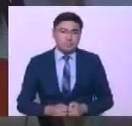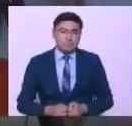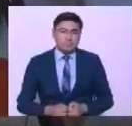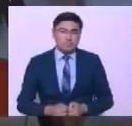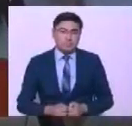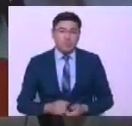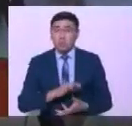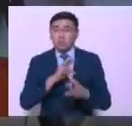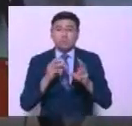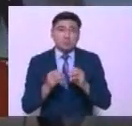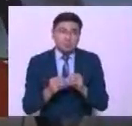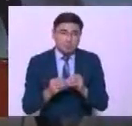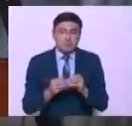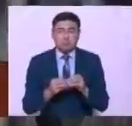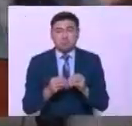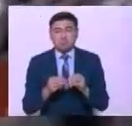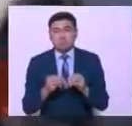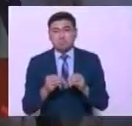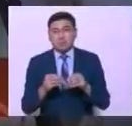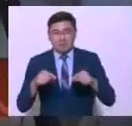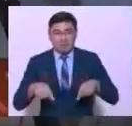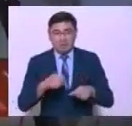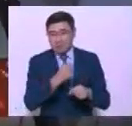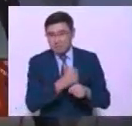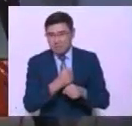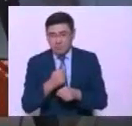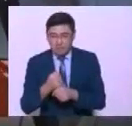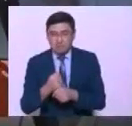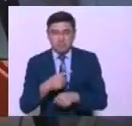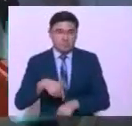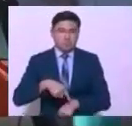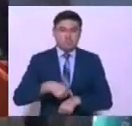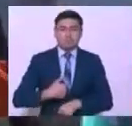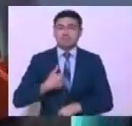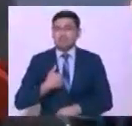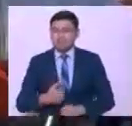Енді осының бәрі халық үшін ғой енді. Осы істеп жатқан жұмысымызды мақтанамыз.